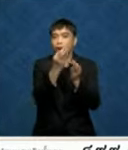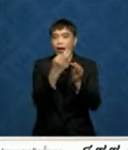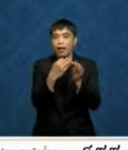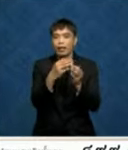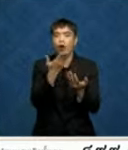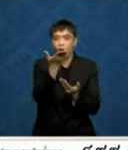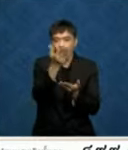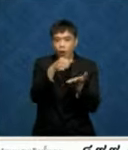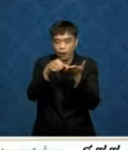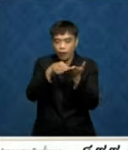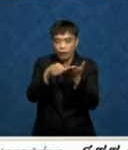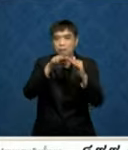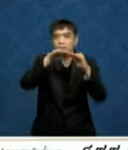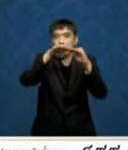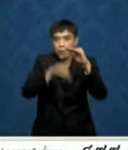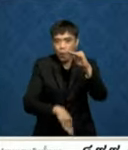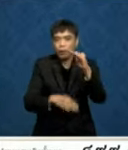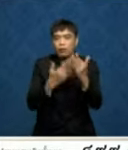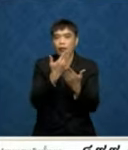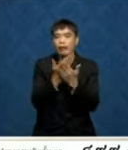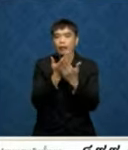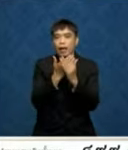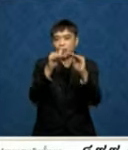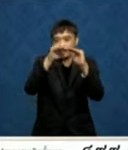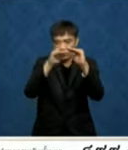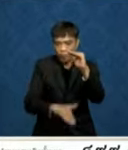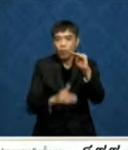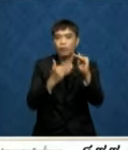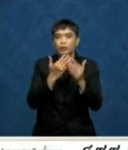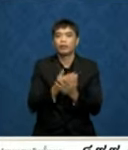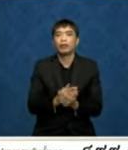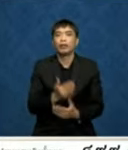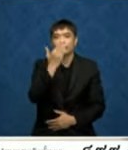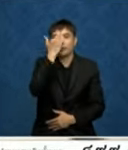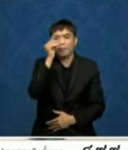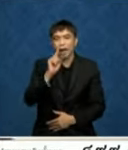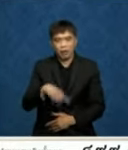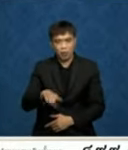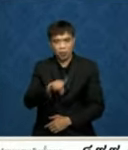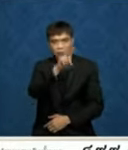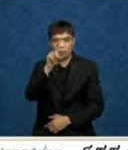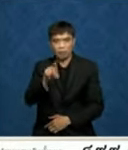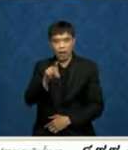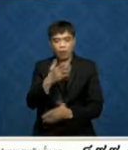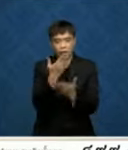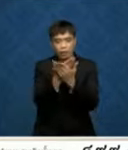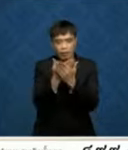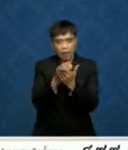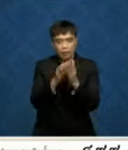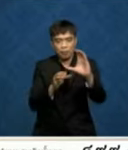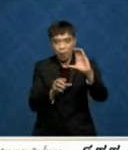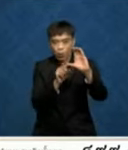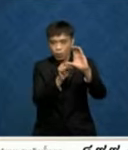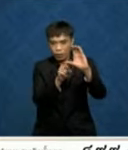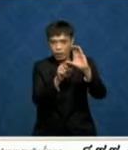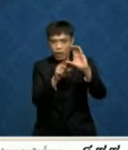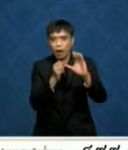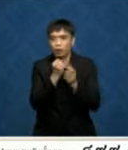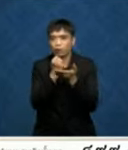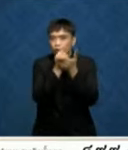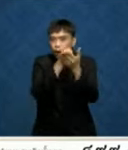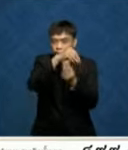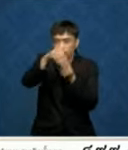งเงินเนื่องจากเม็ดเงินจำนวนนี้ยังถูกตั้งคำถามถึงผลกระทบว่าจะกระตุ้นเศรษฐกิจได้แค่ไหนนะครับโดยเฉพาะอ้างอิงตามเหตุผลประกอบ